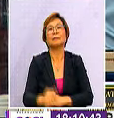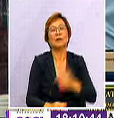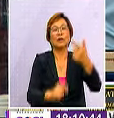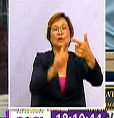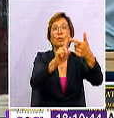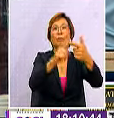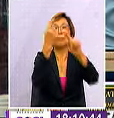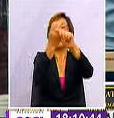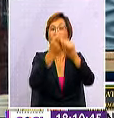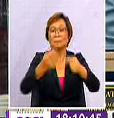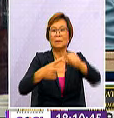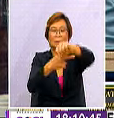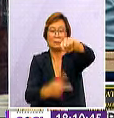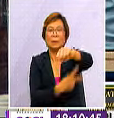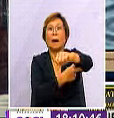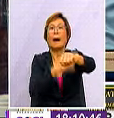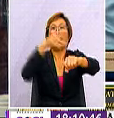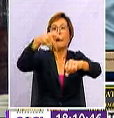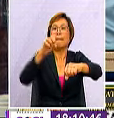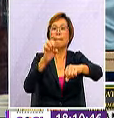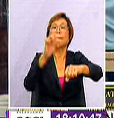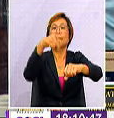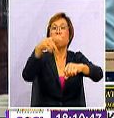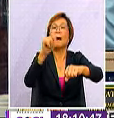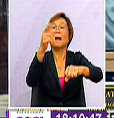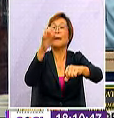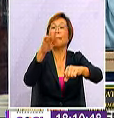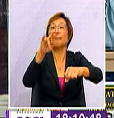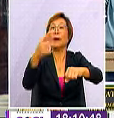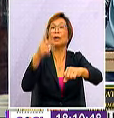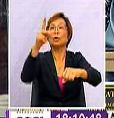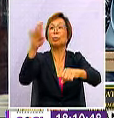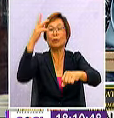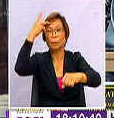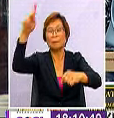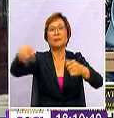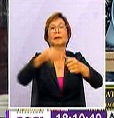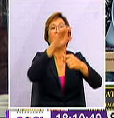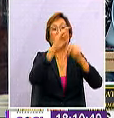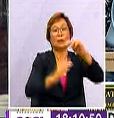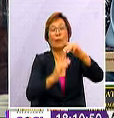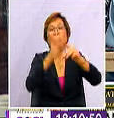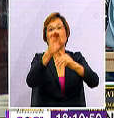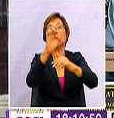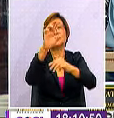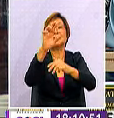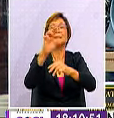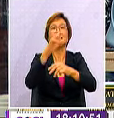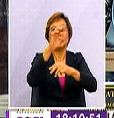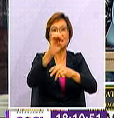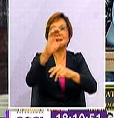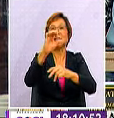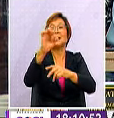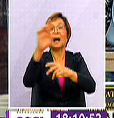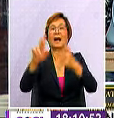Kedua, pembinaan jabatan Palikbang di Kota Baru, Kelantan di bawah ECR. Ketiga,